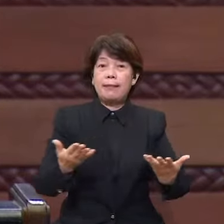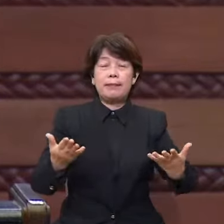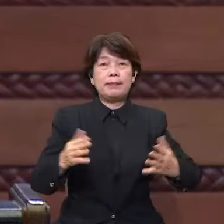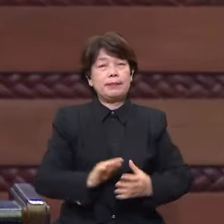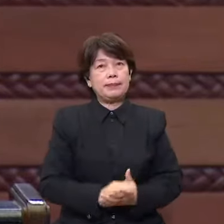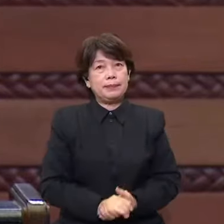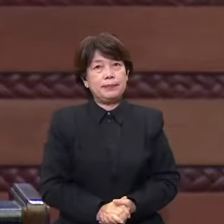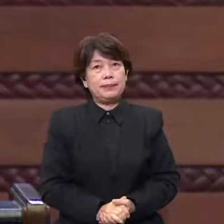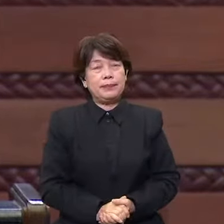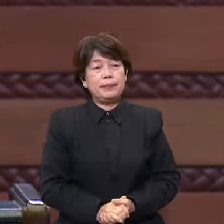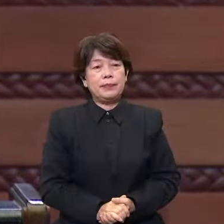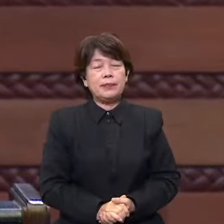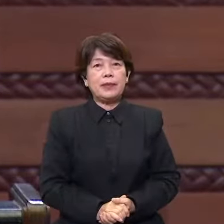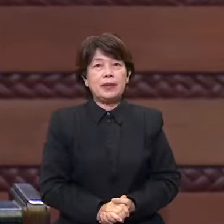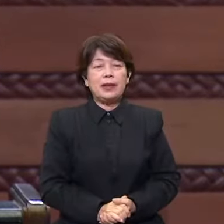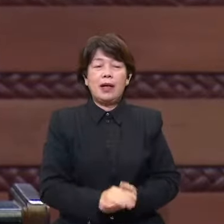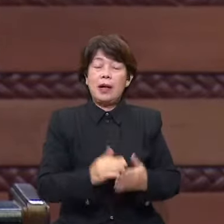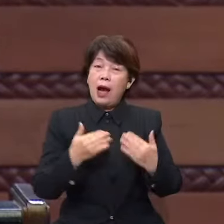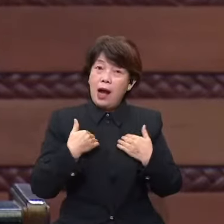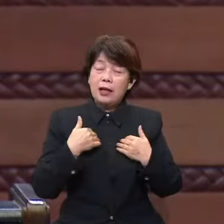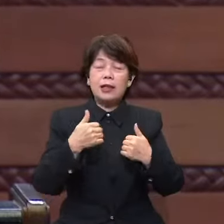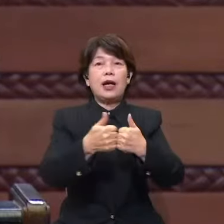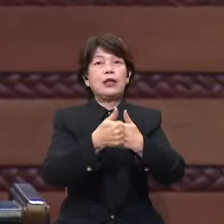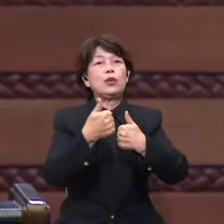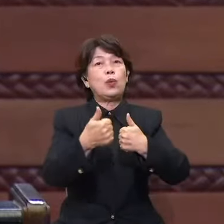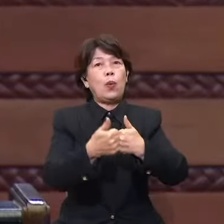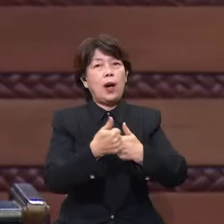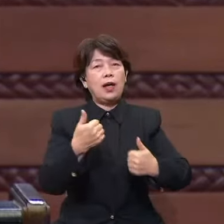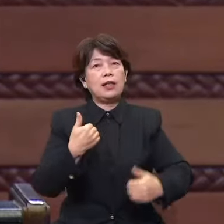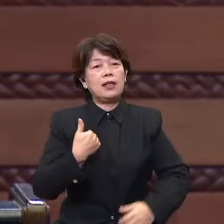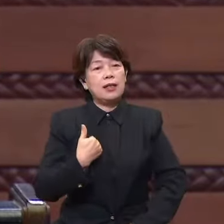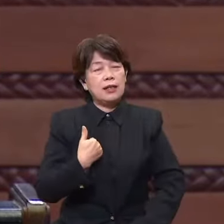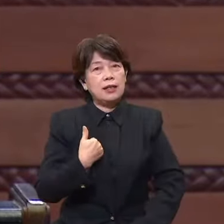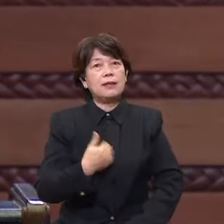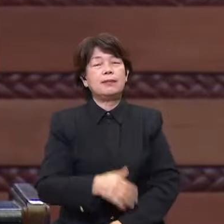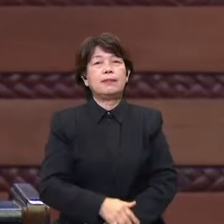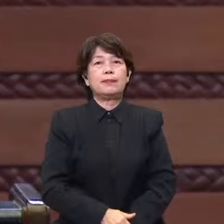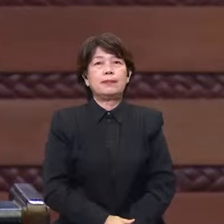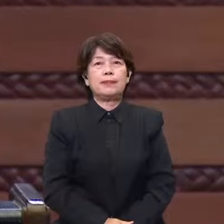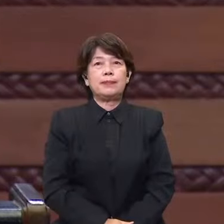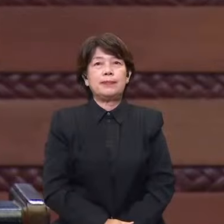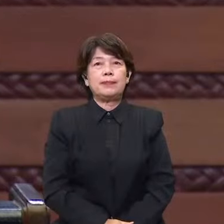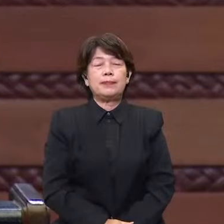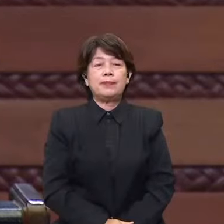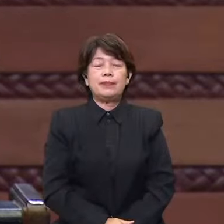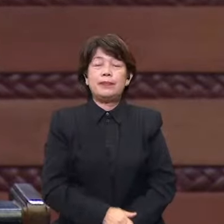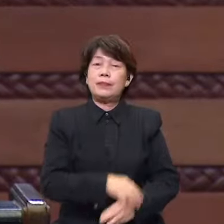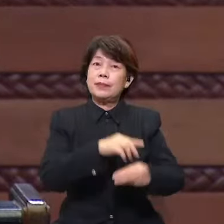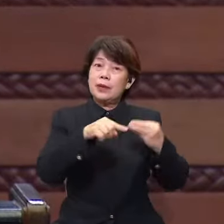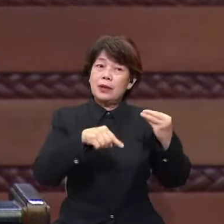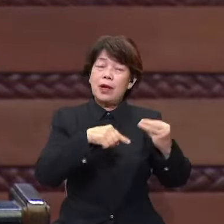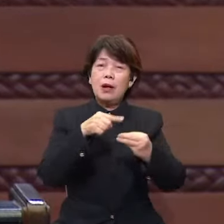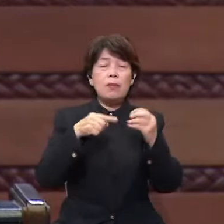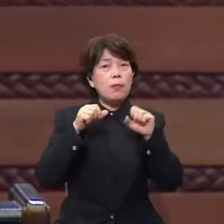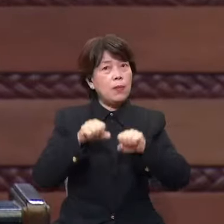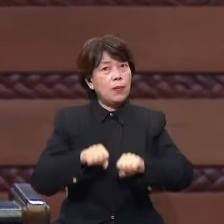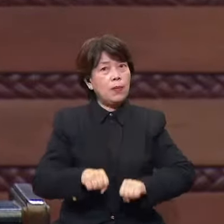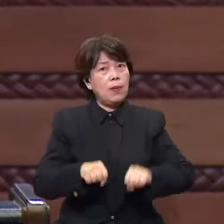Sebarang aduan berkenaan hak pembelian petrol yang berkenaan boleh